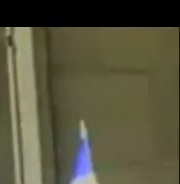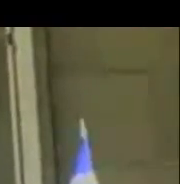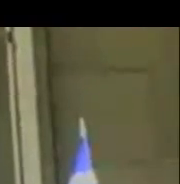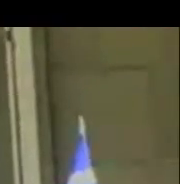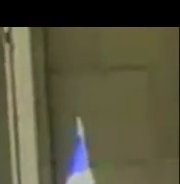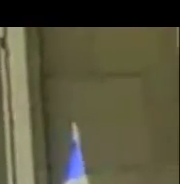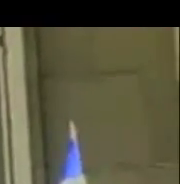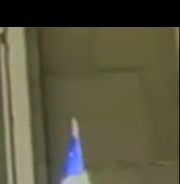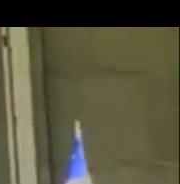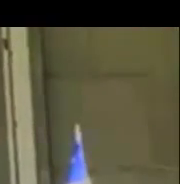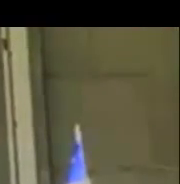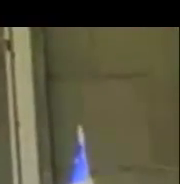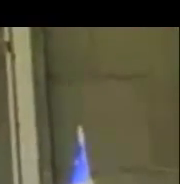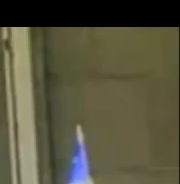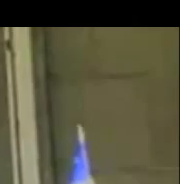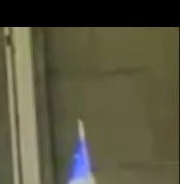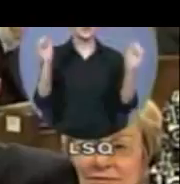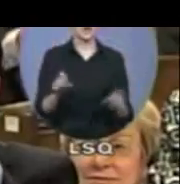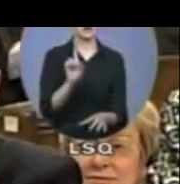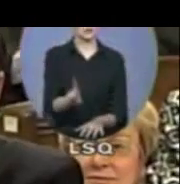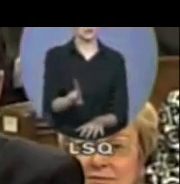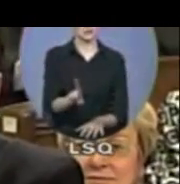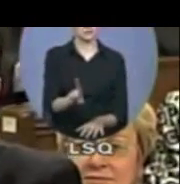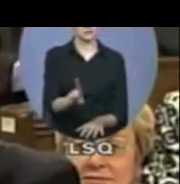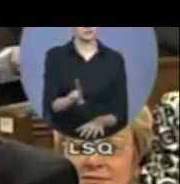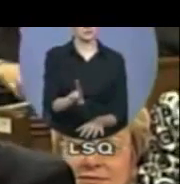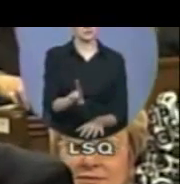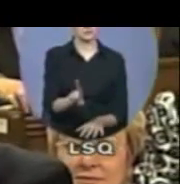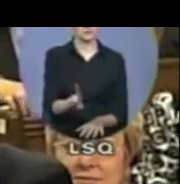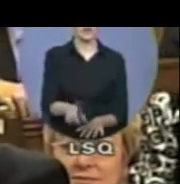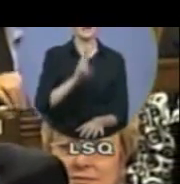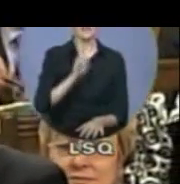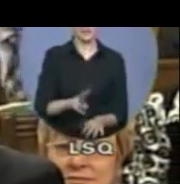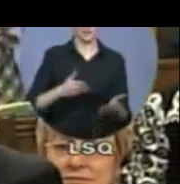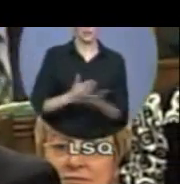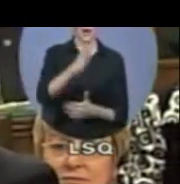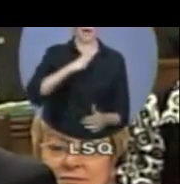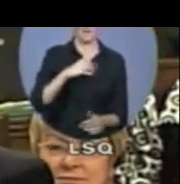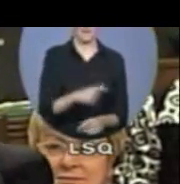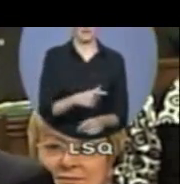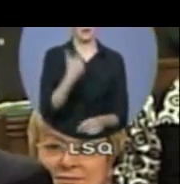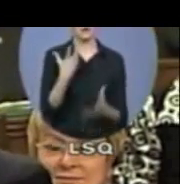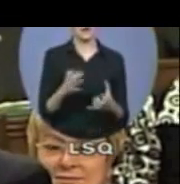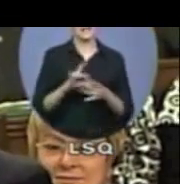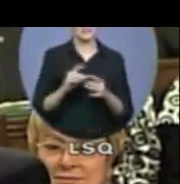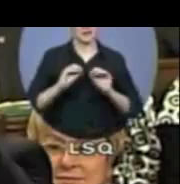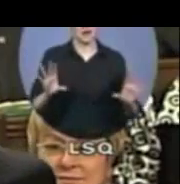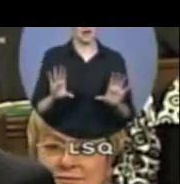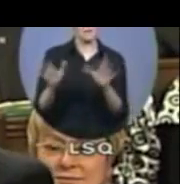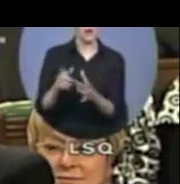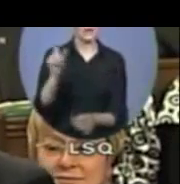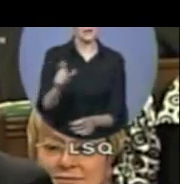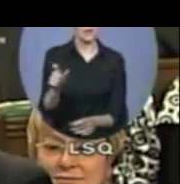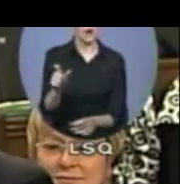nous prend un pays, ça prend la souveraineté du Québec. La vérité a ses droits. Je veux mettre ça clair, le Bloc québécois